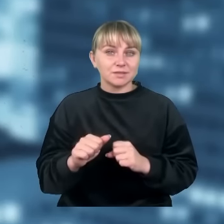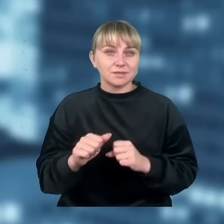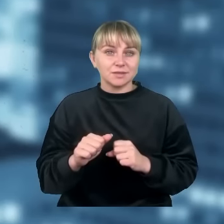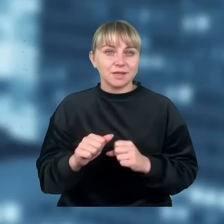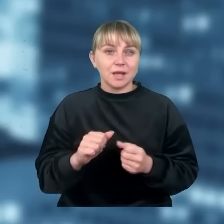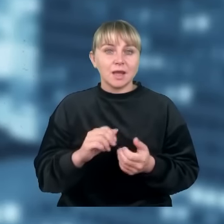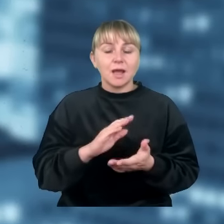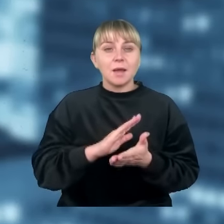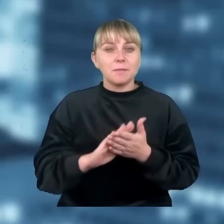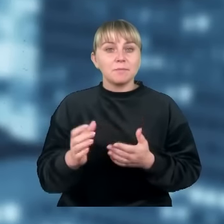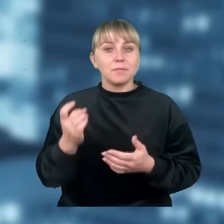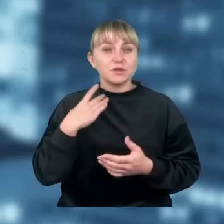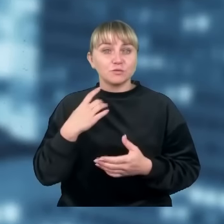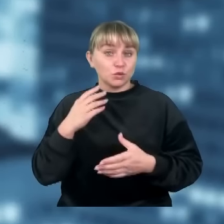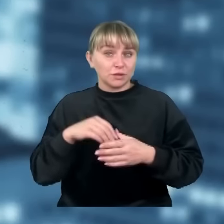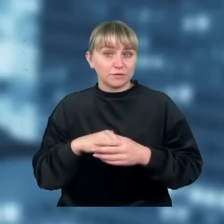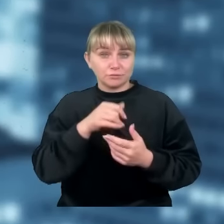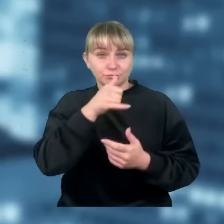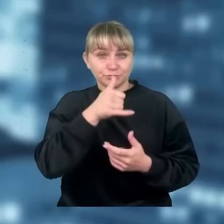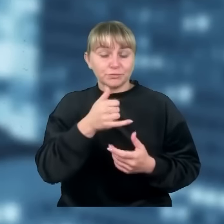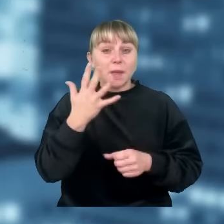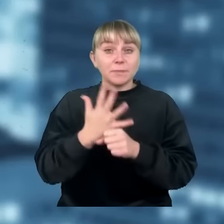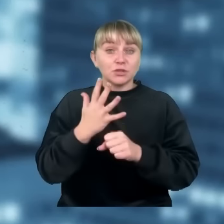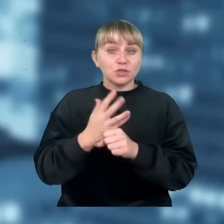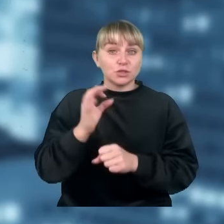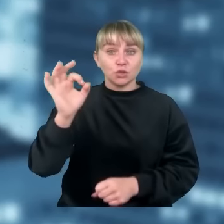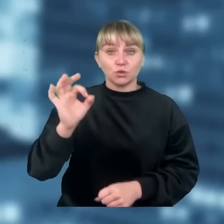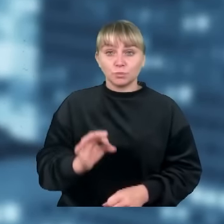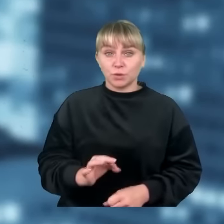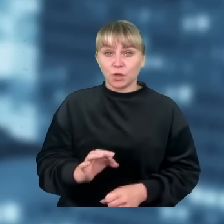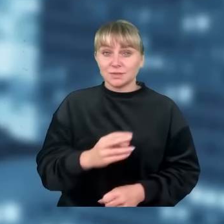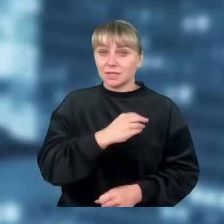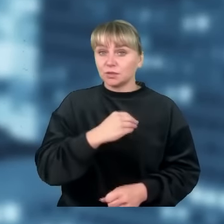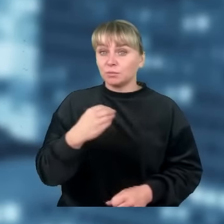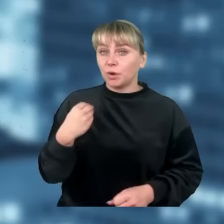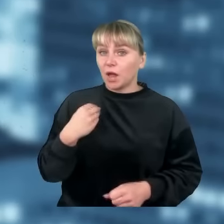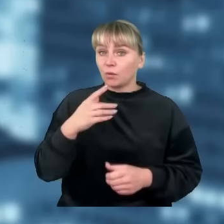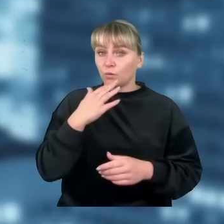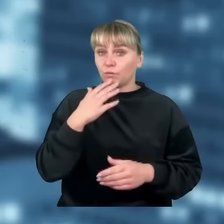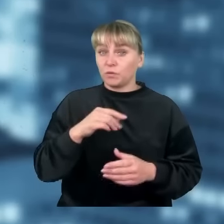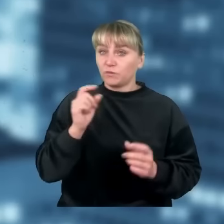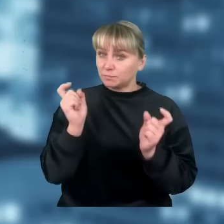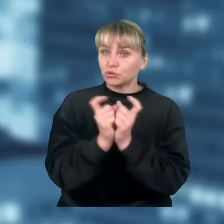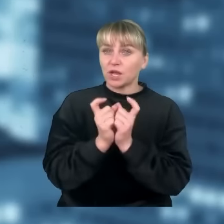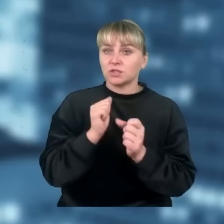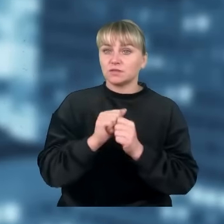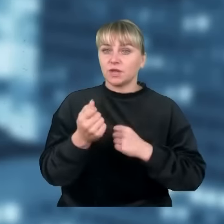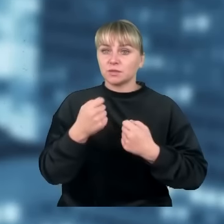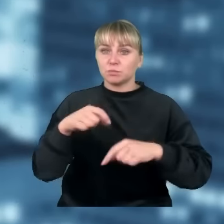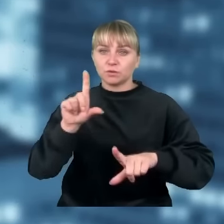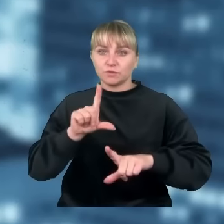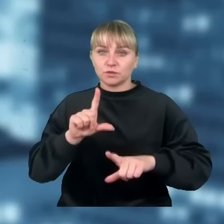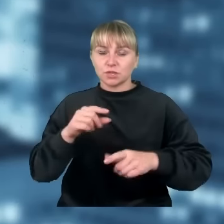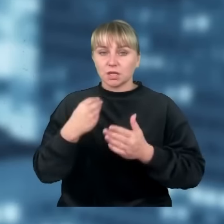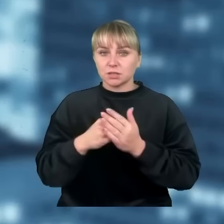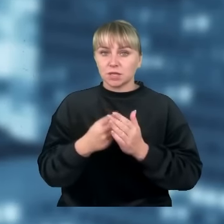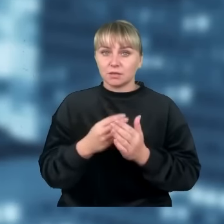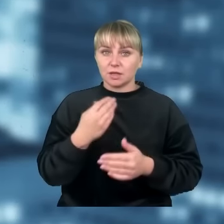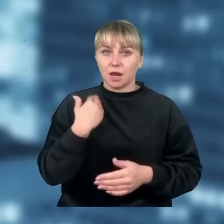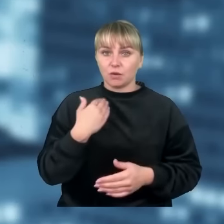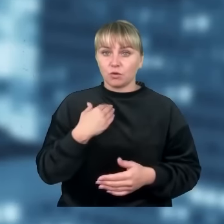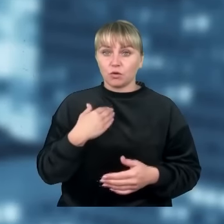nieraz bieriosz, absolutnie. 50% Polaków sprzeciwia się ogólnemu podwyższeniu cen alkoholu i taki sam odsetek sprzeciwia się wprowadzeniu